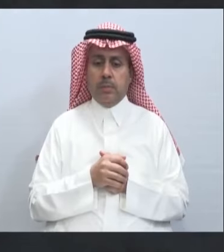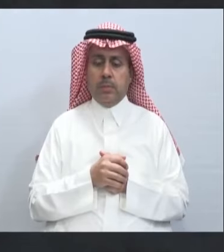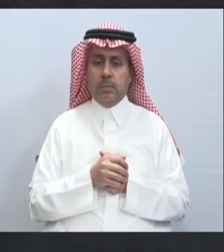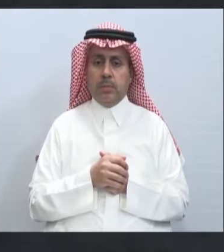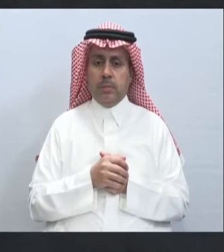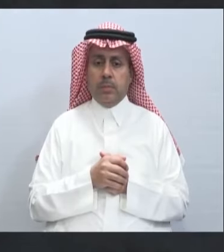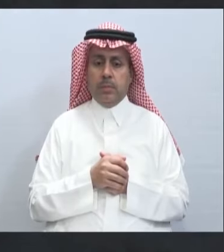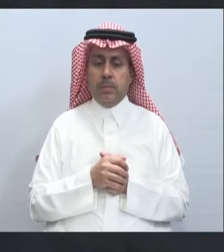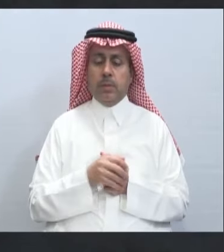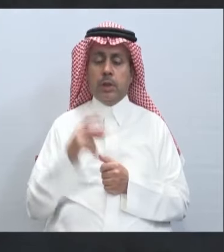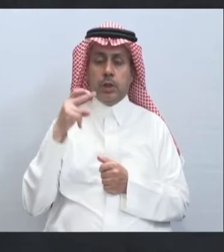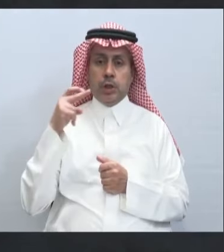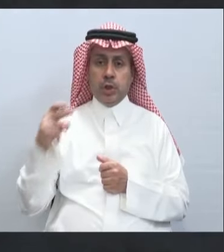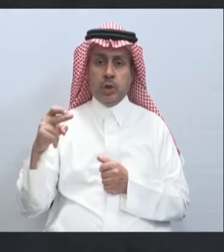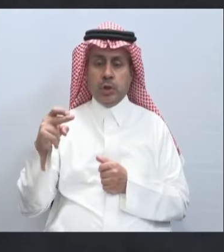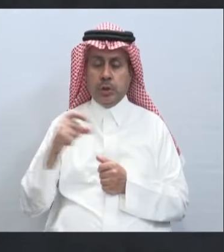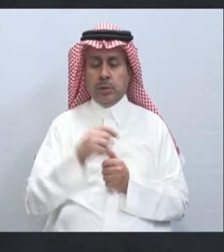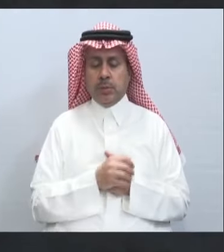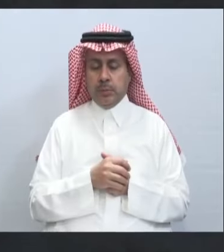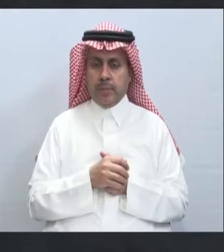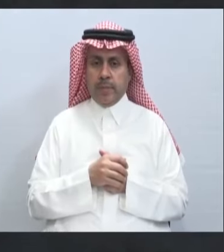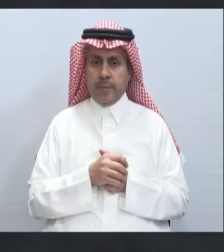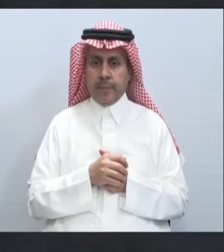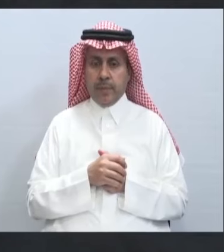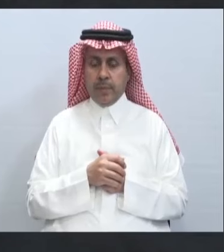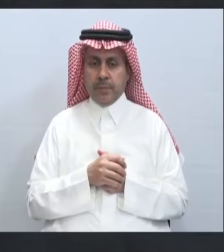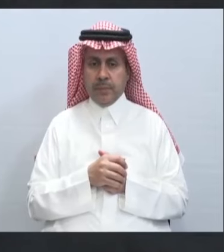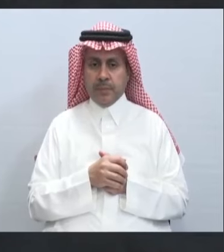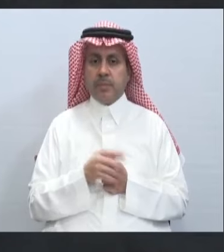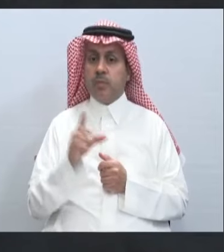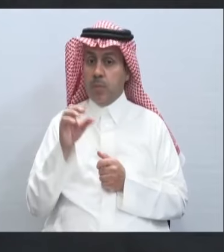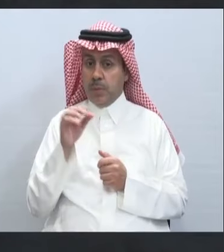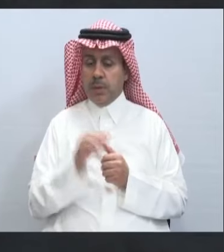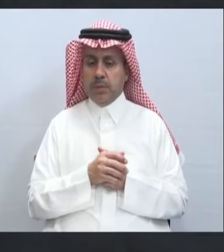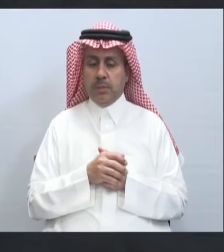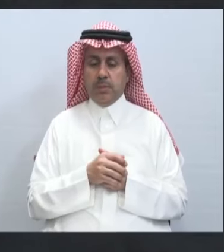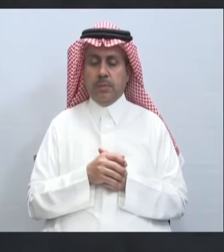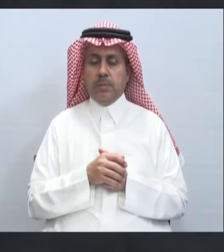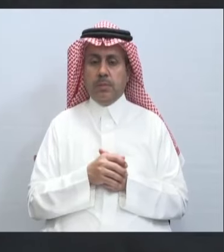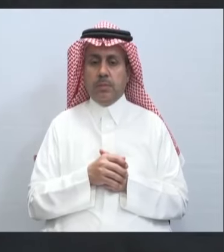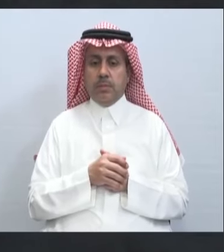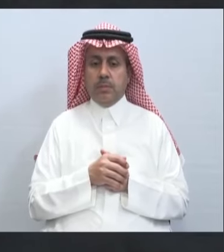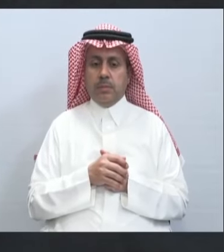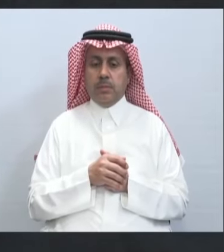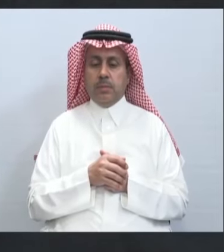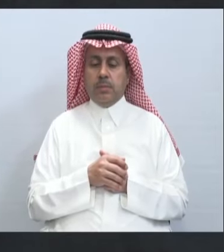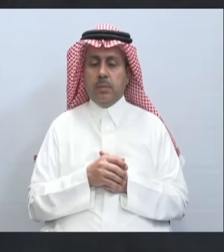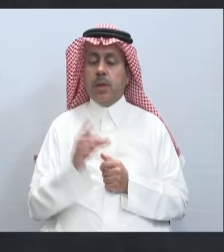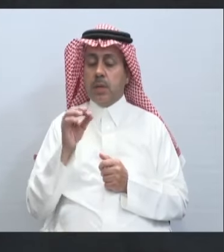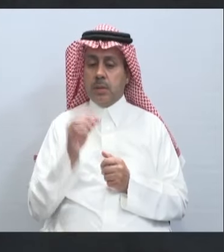بالاستحاضه جيد وايضا ممتاز وايضا